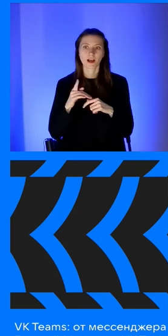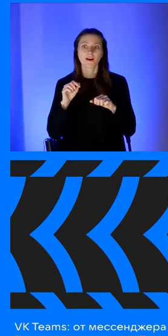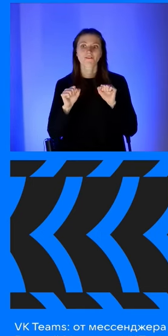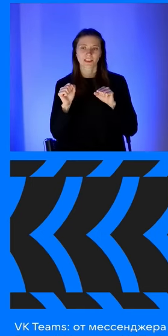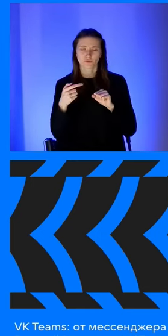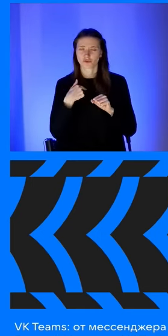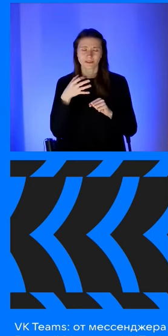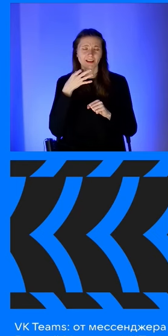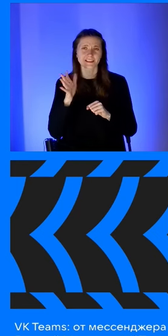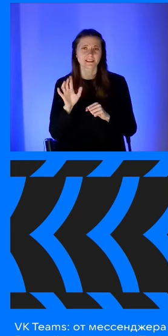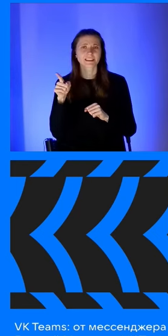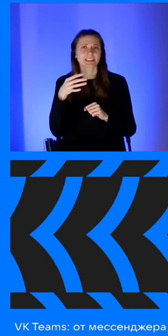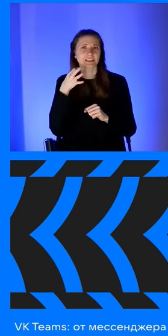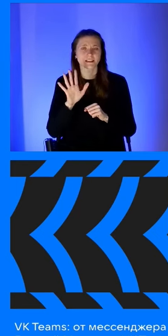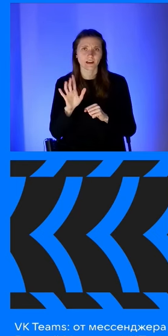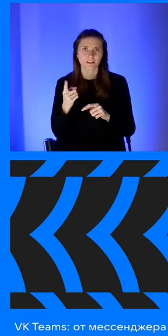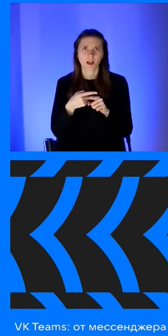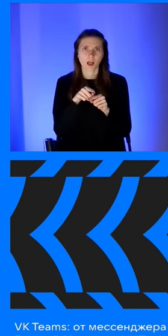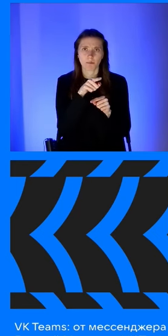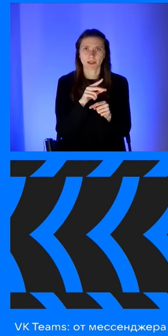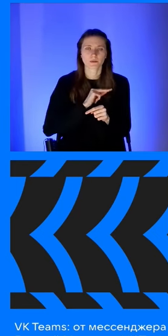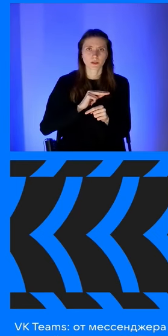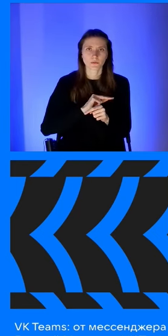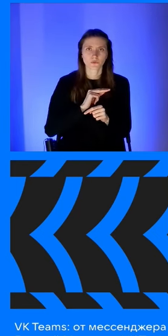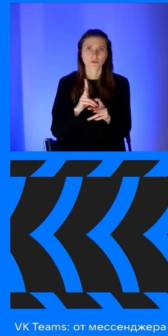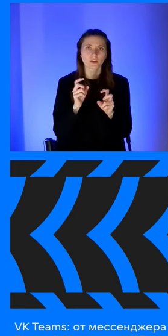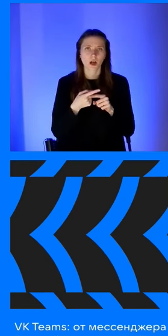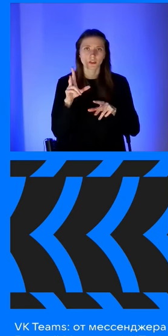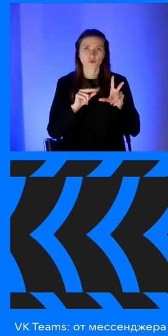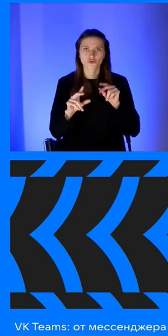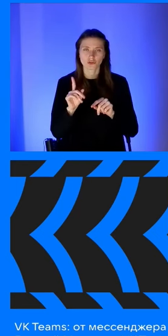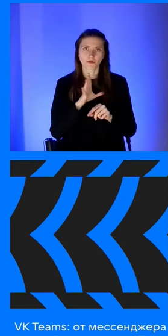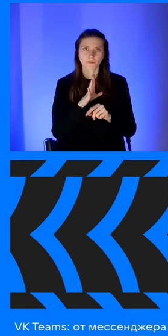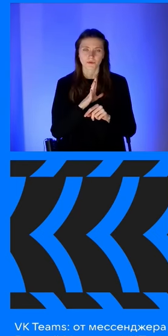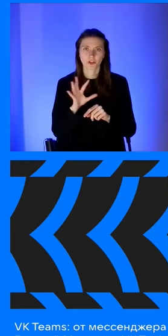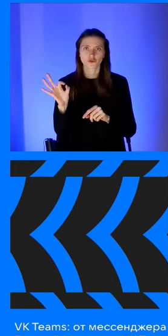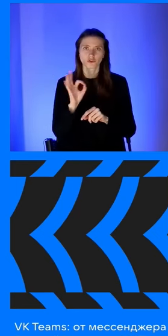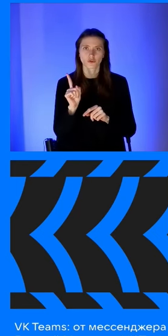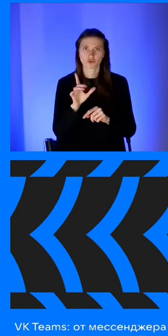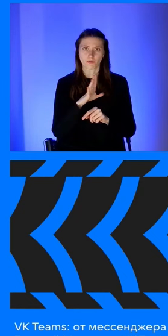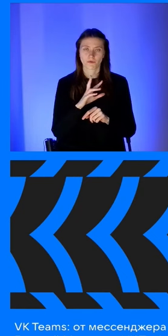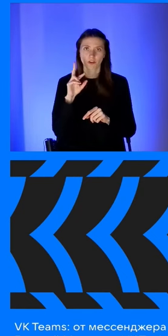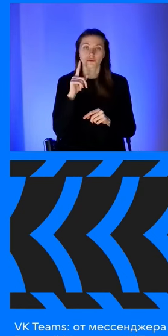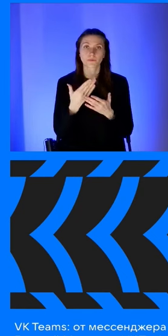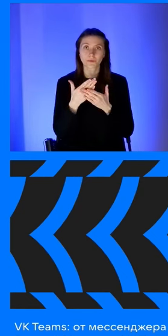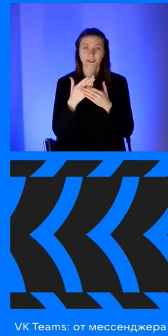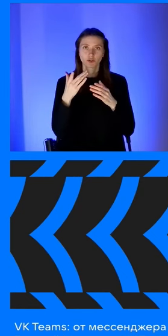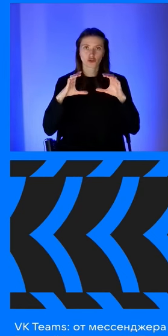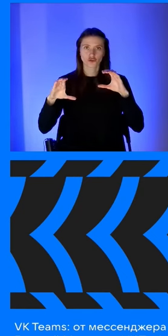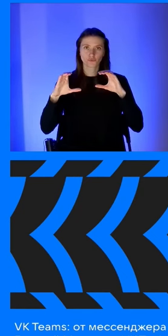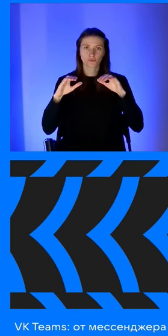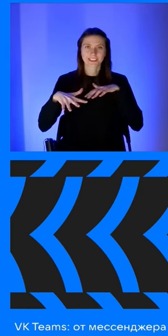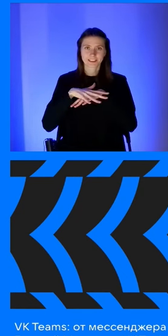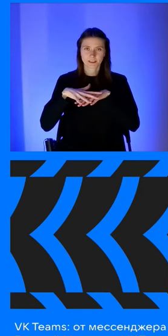рассказал об этом. Можешь сказать, как вы это учитывали? Потому что тут часто бывает, люди наступают на ошибку, что они как бы на шарды разбились, а потом как раз